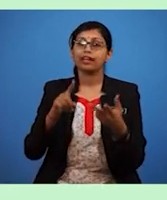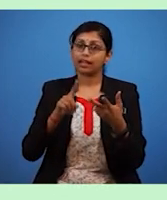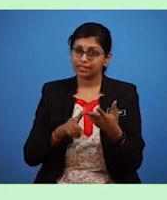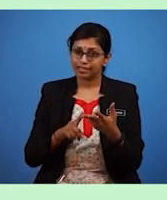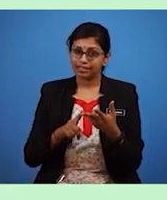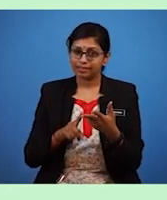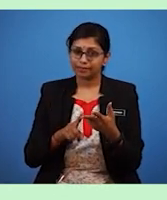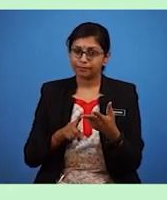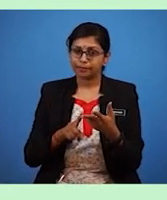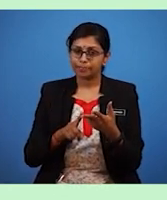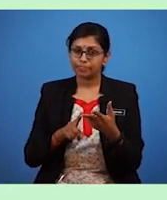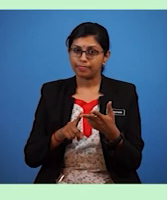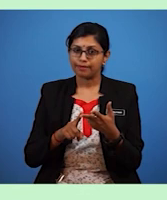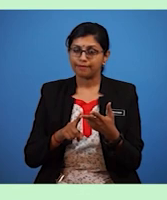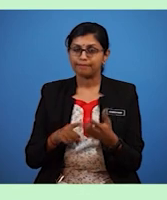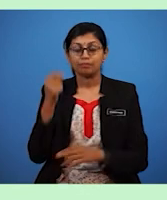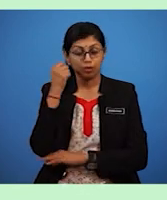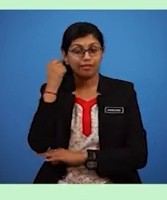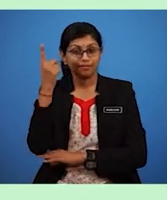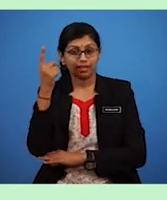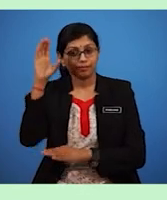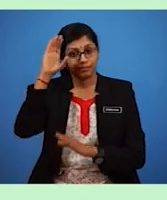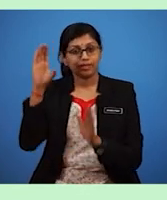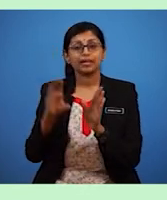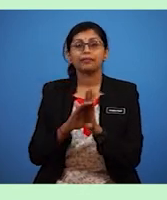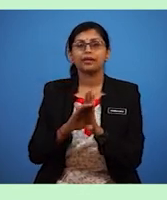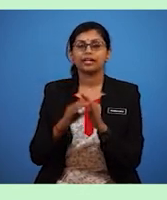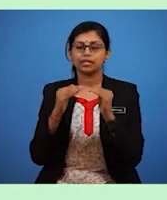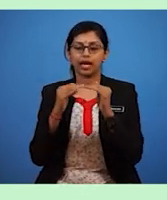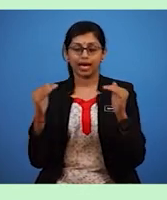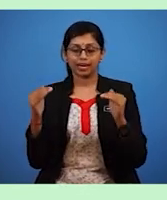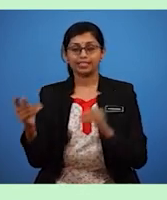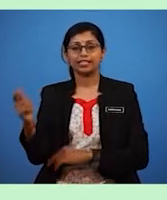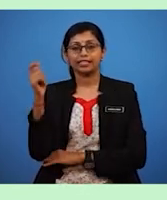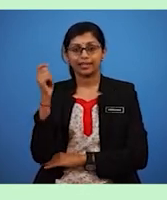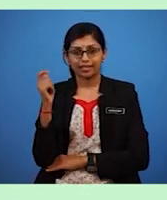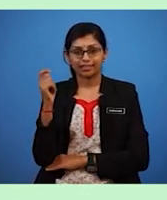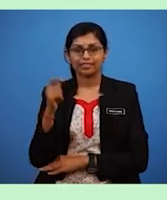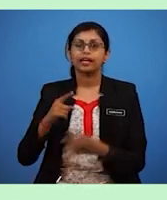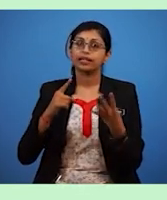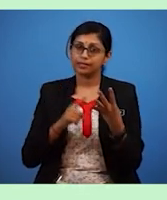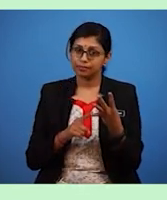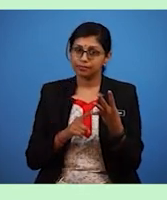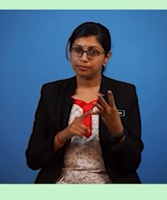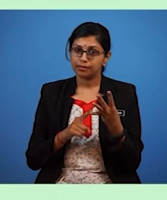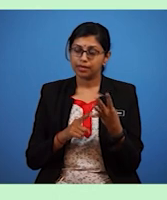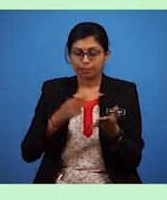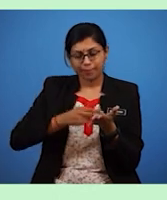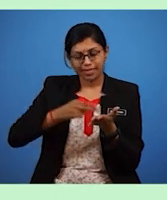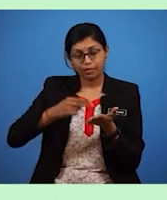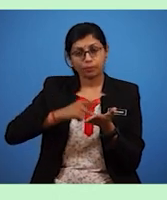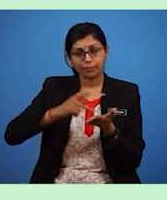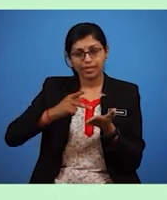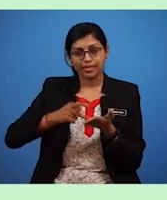Ketiga, mentafsir gambar rajah aras tenaga. Dan keempat,